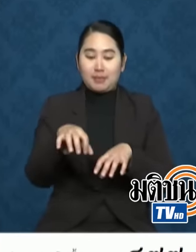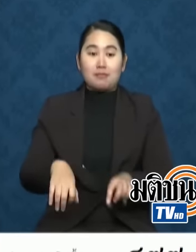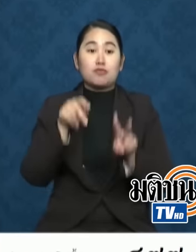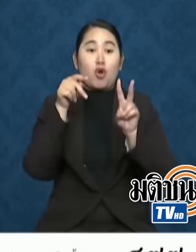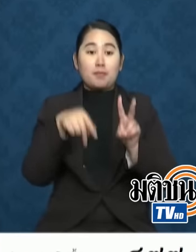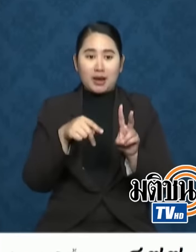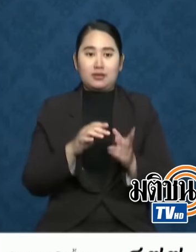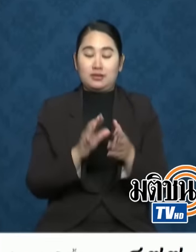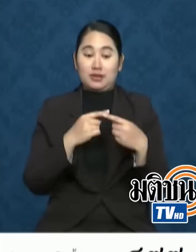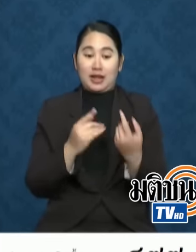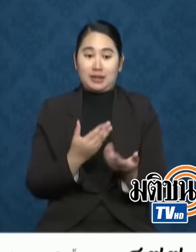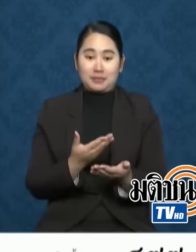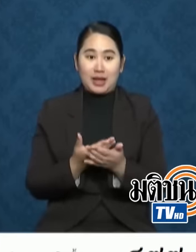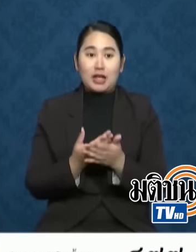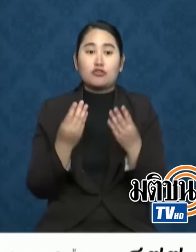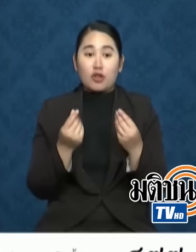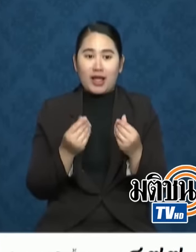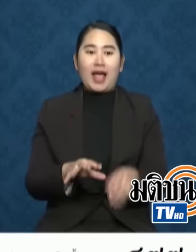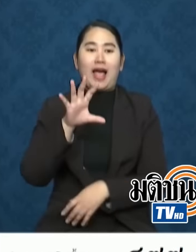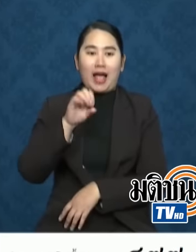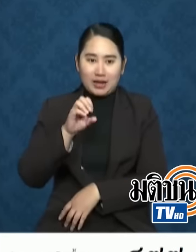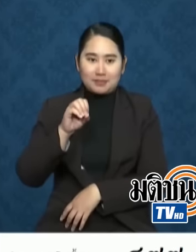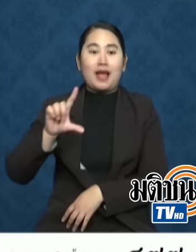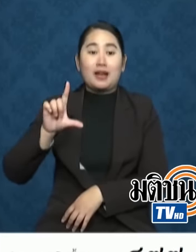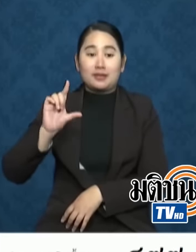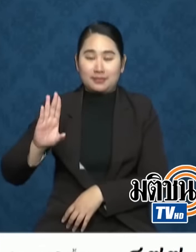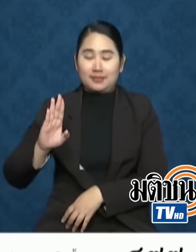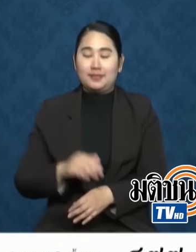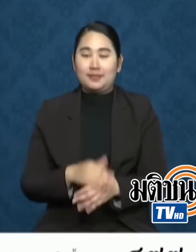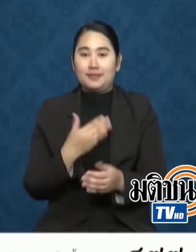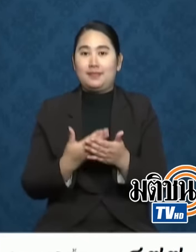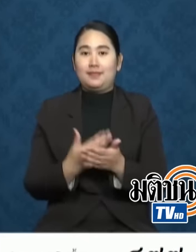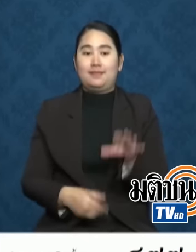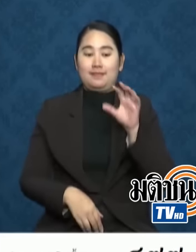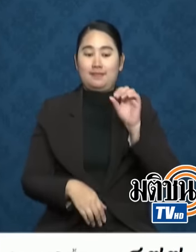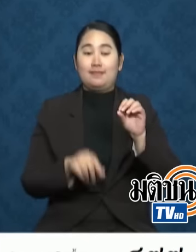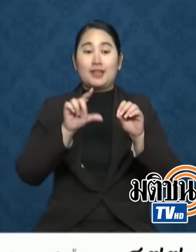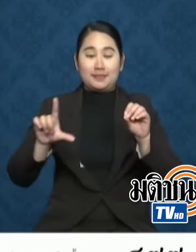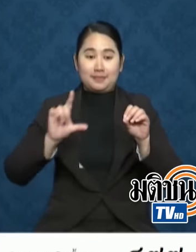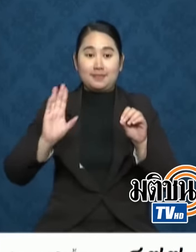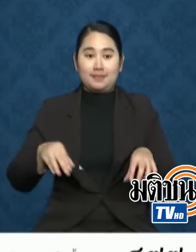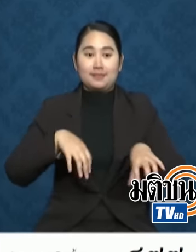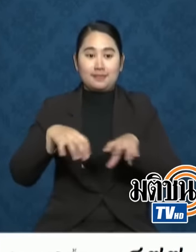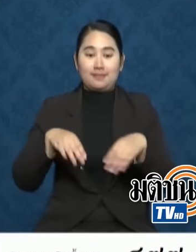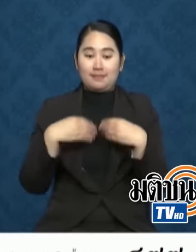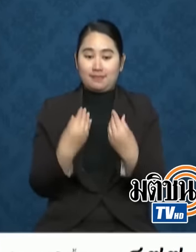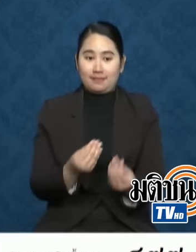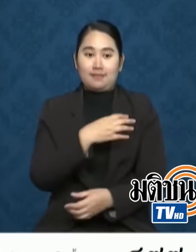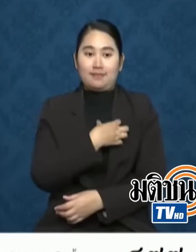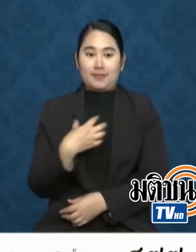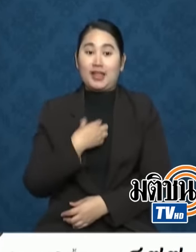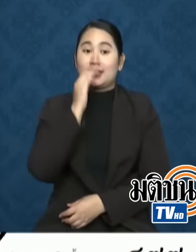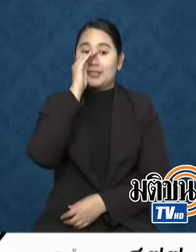จริงเท่าไหร่50ล้านบาท50ล้านเท่านั้นแหละครับตัวเลขที่รัฐบาลจัดสรรให้กับท้องถิ่นเทศบาลหรืออบ